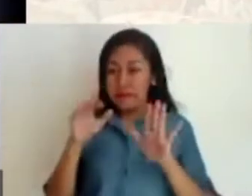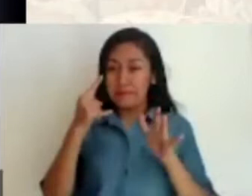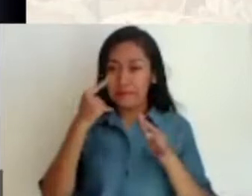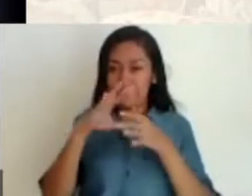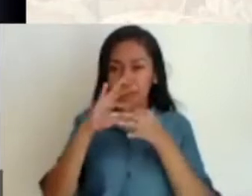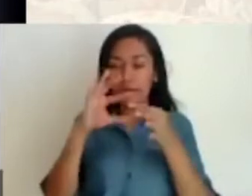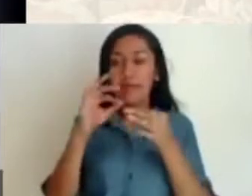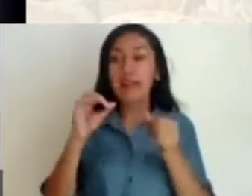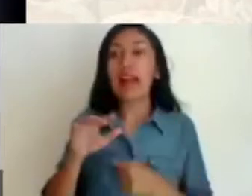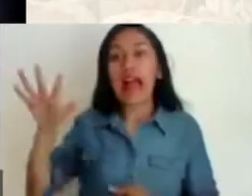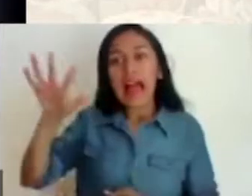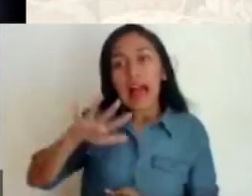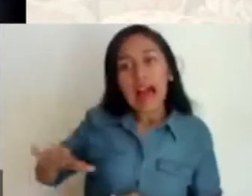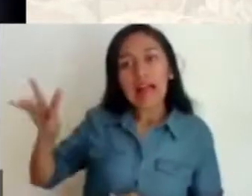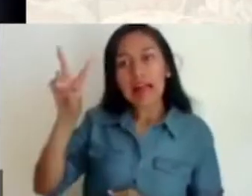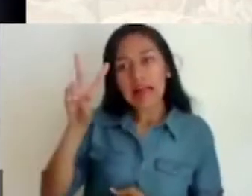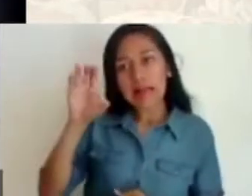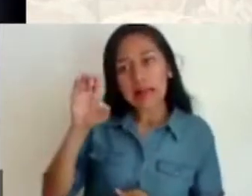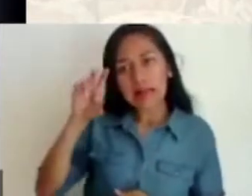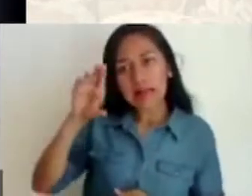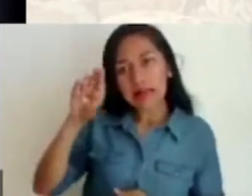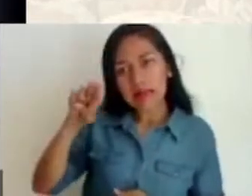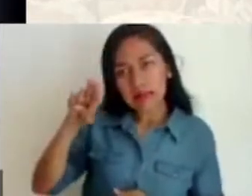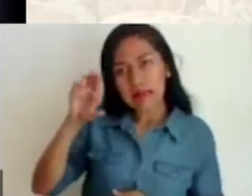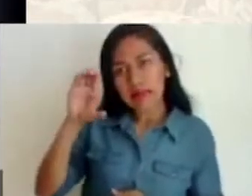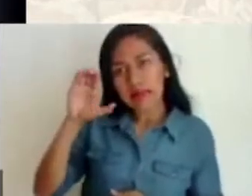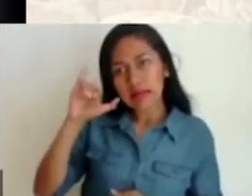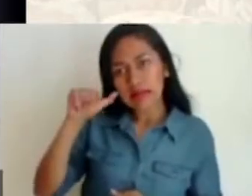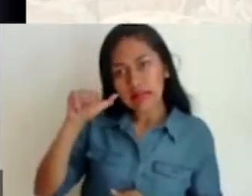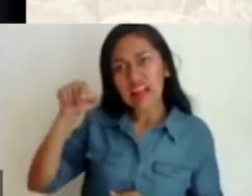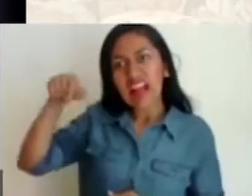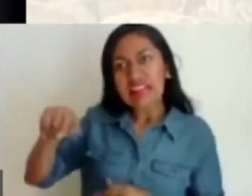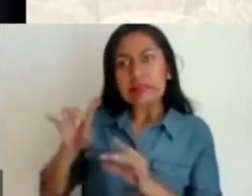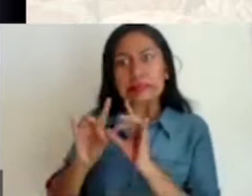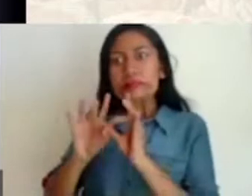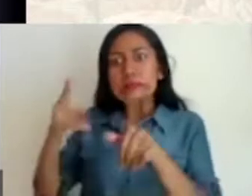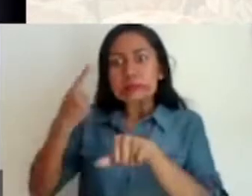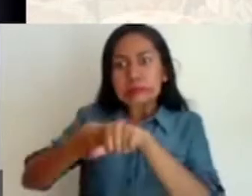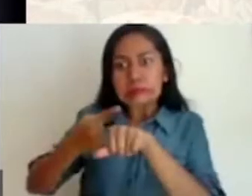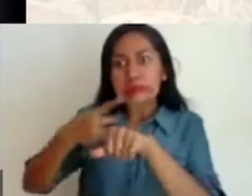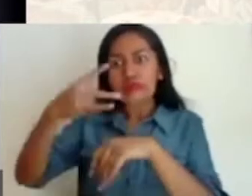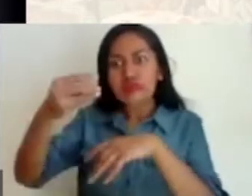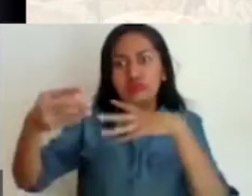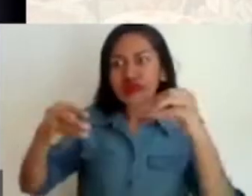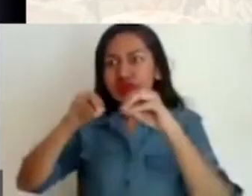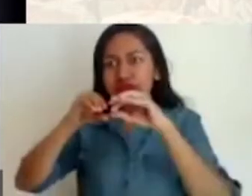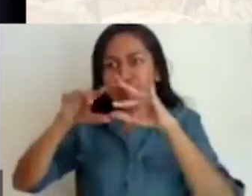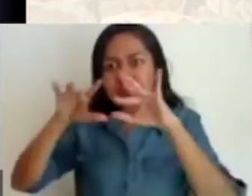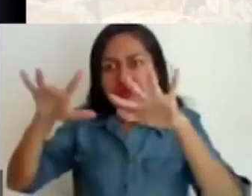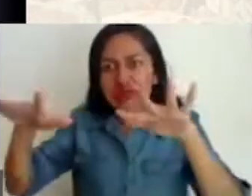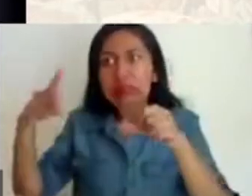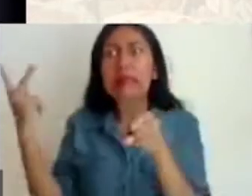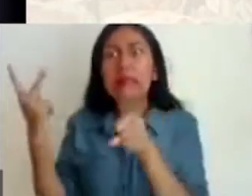en esos tiempos. L'agente eziologico della peste è noto da poco più di un secolo ed è